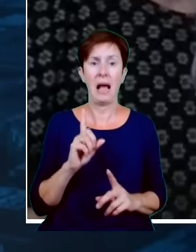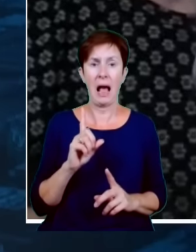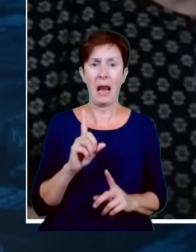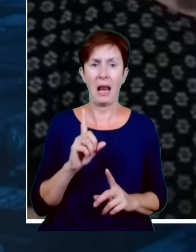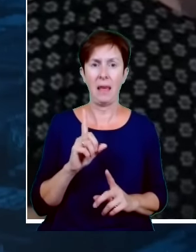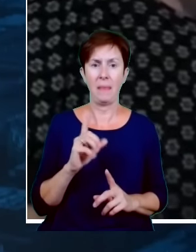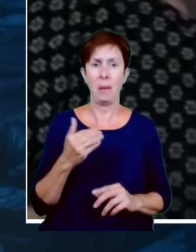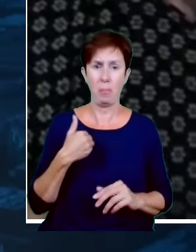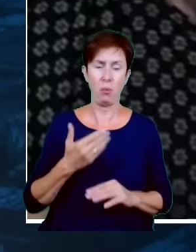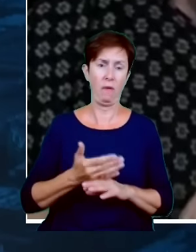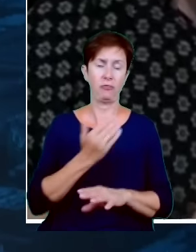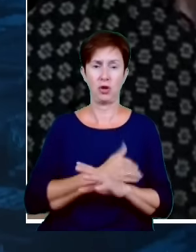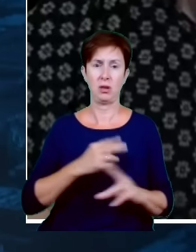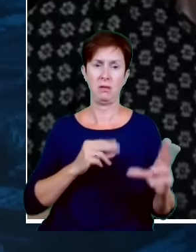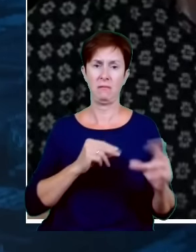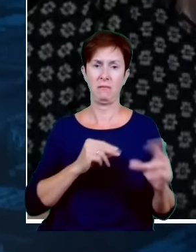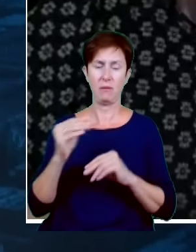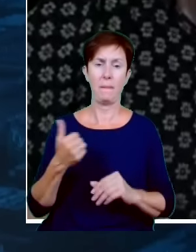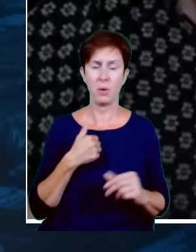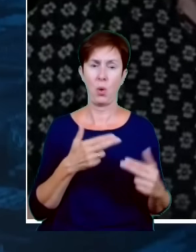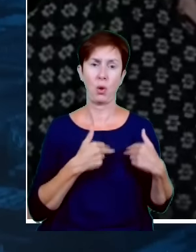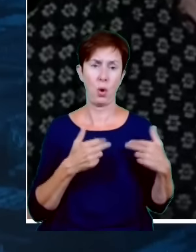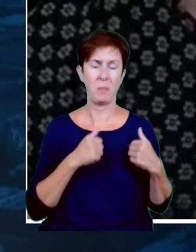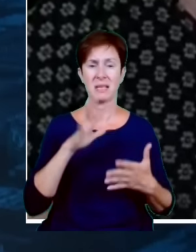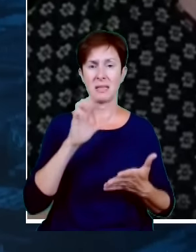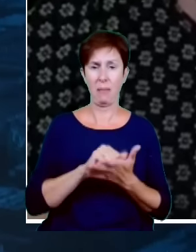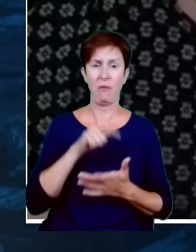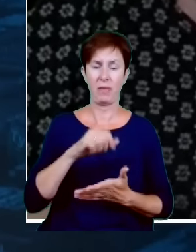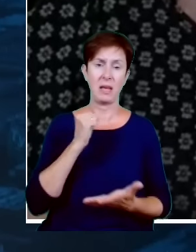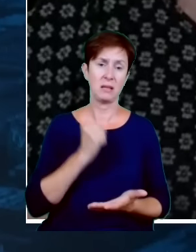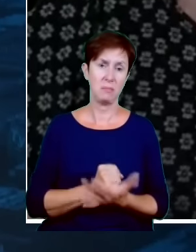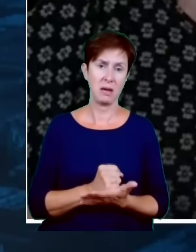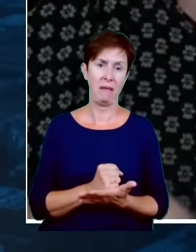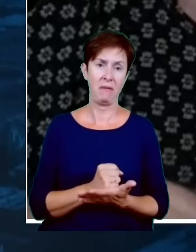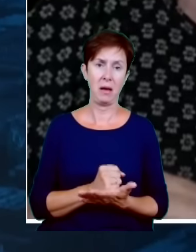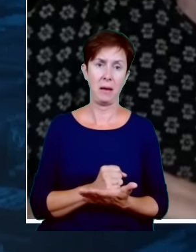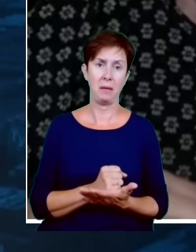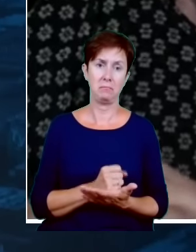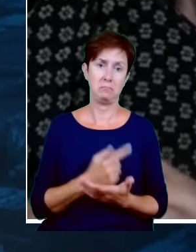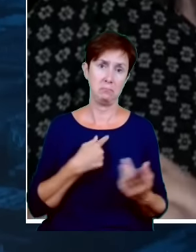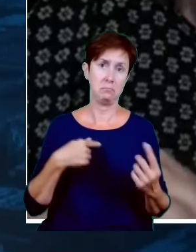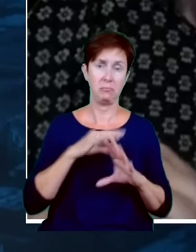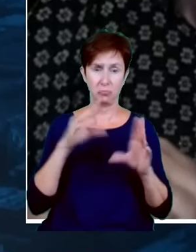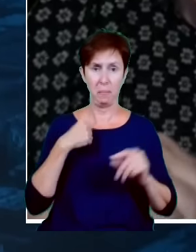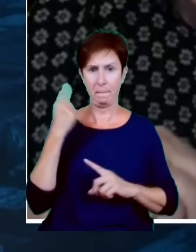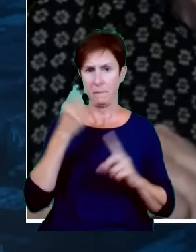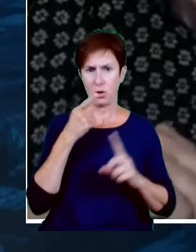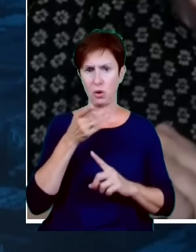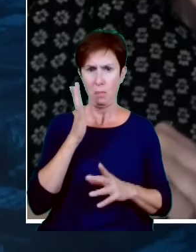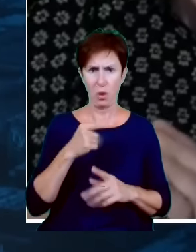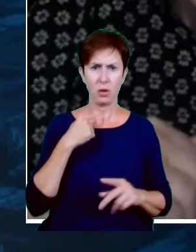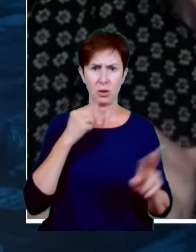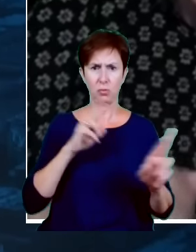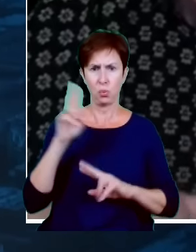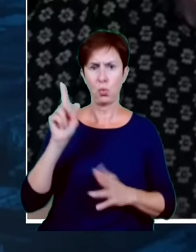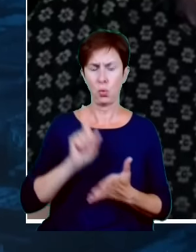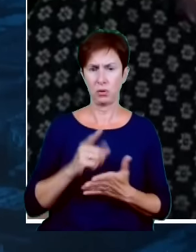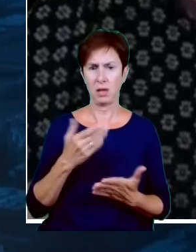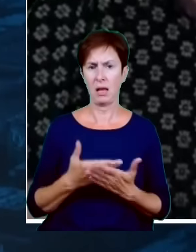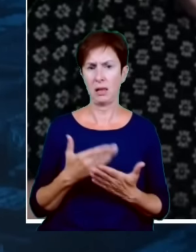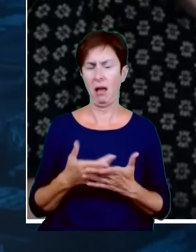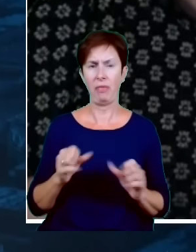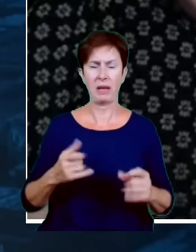przegadane była komisja która się zajmowała tą sprawą i wydawało się że jest szansa że to będzie przegłosowane więc stąd są te